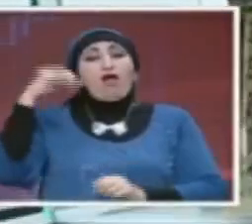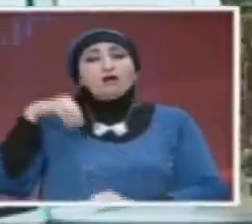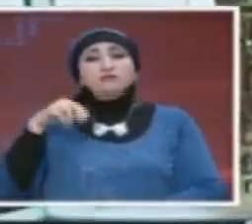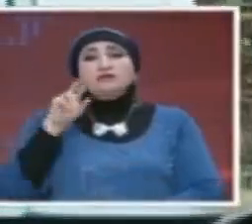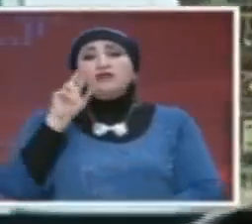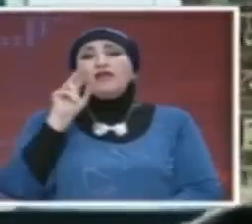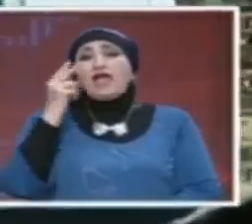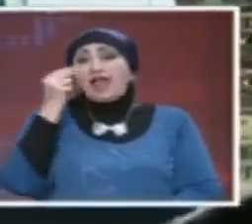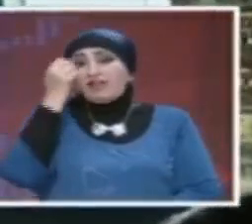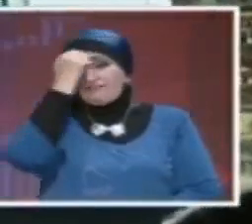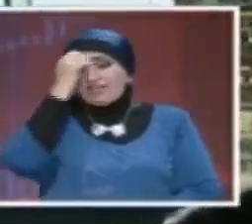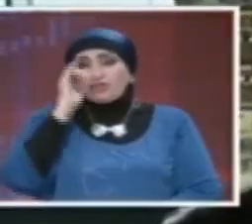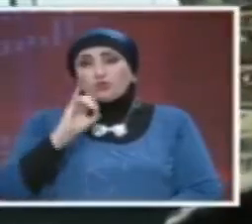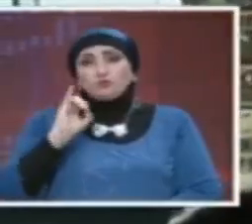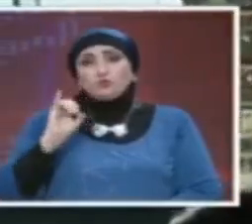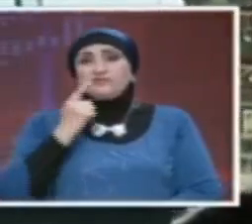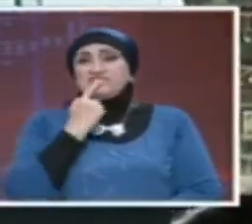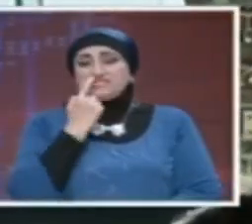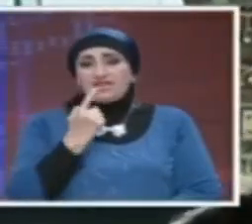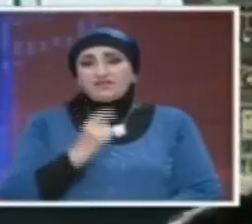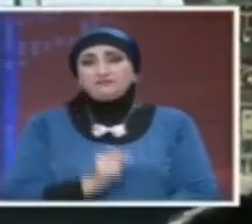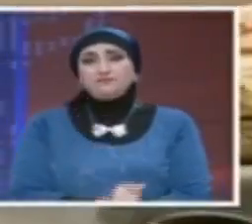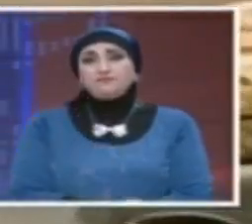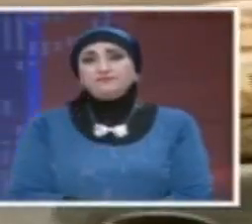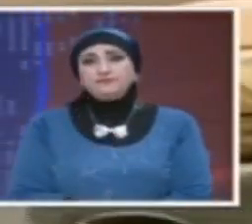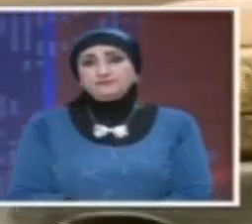لنحو 2500 عام.